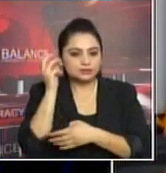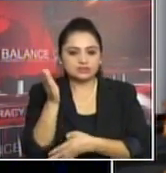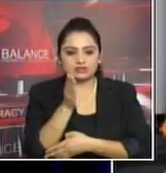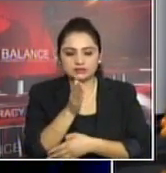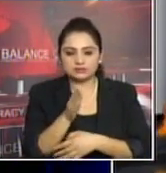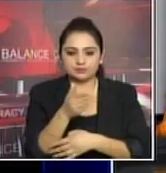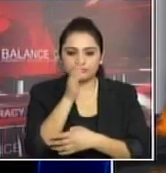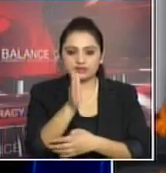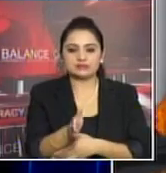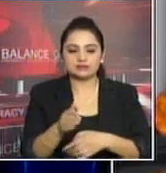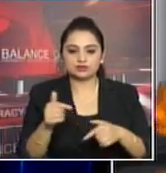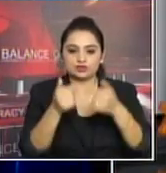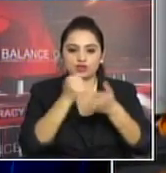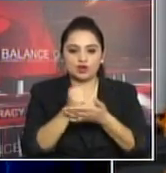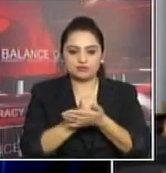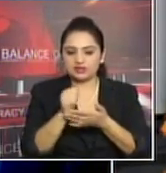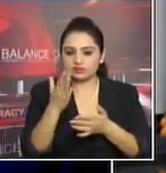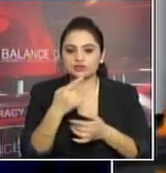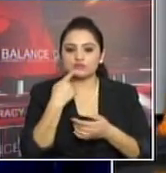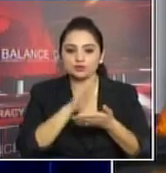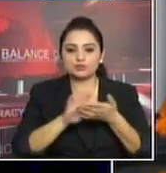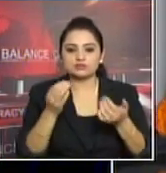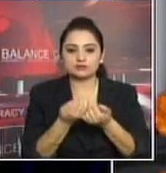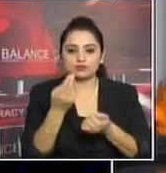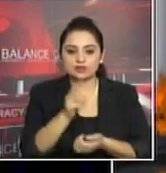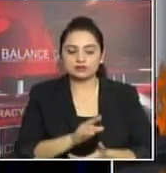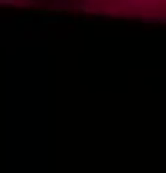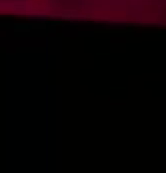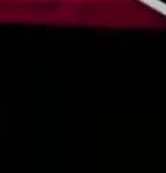प्रकारको सैन्य अभ्यास नभएको प्रस्तुति दिनु परेको छ।